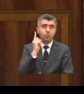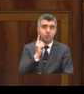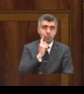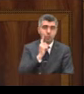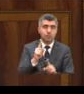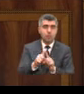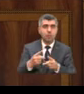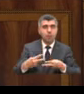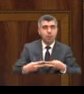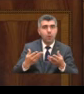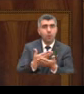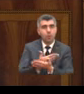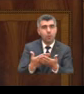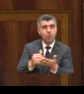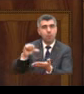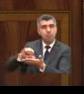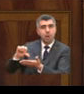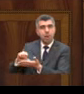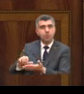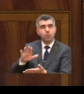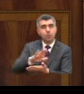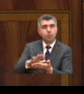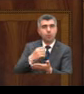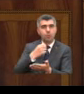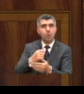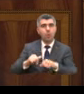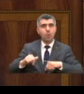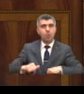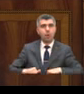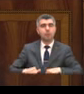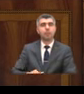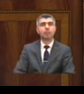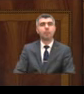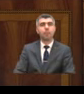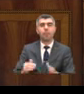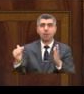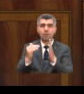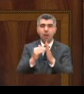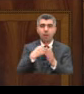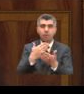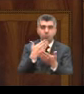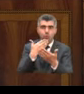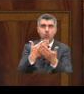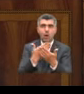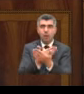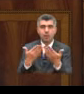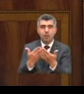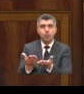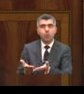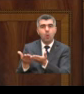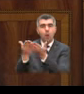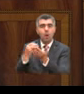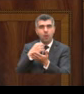بدأ بتنسيق مع المراكز الاستشفائية الجامعية. نعم أختم سيد الرئيس بشكركم جميعا وأدعو إلى أن